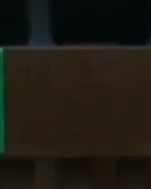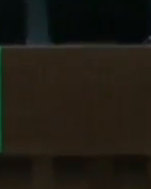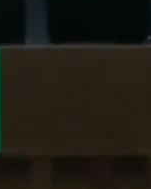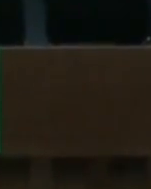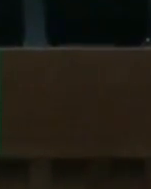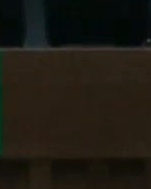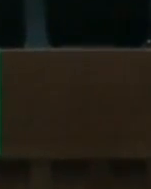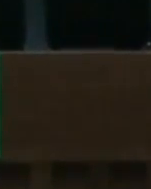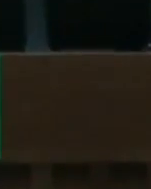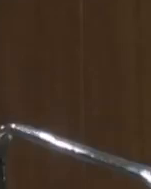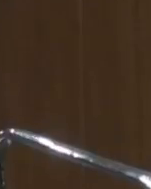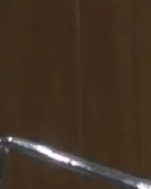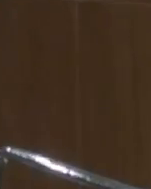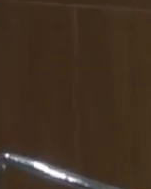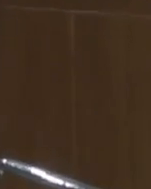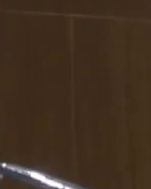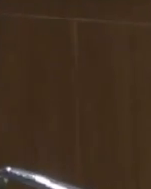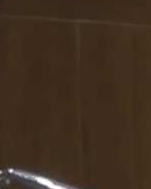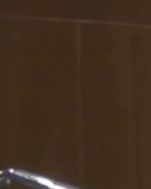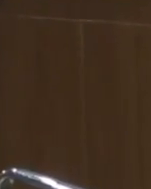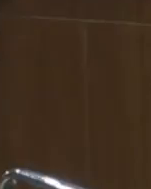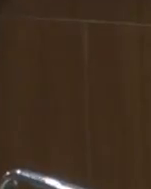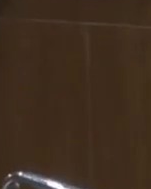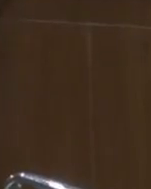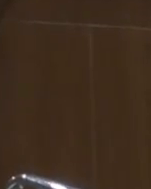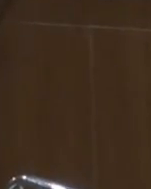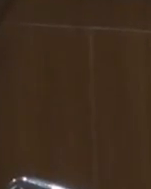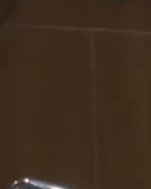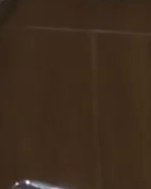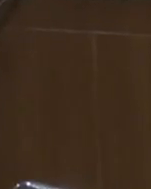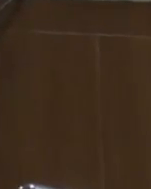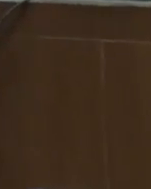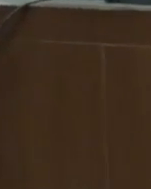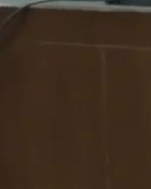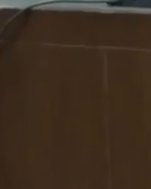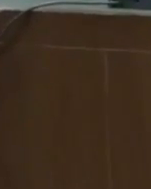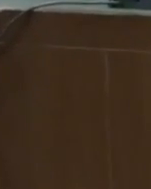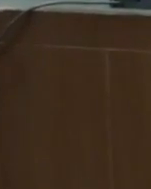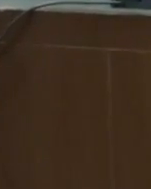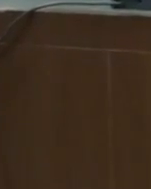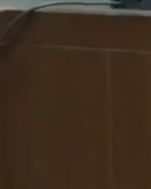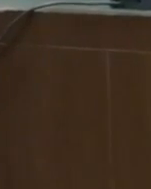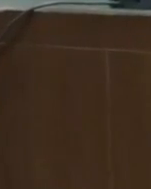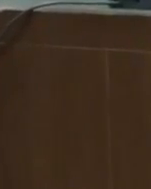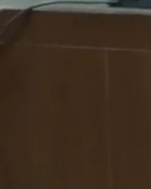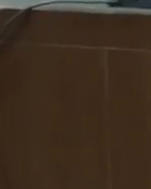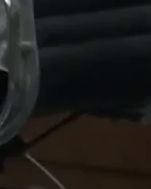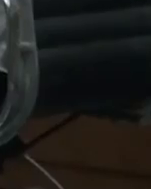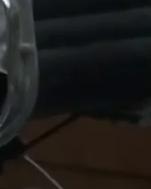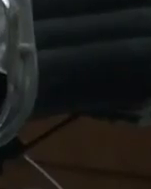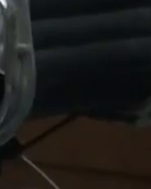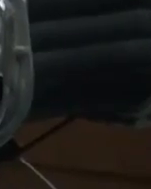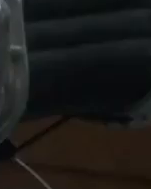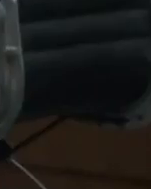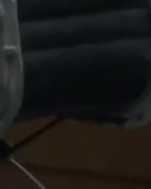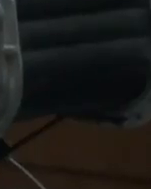harus membayar uang pengganti kerugian negara. Terdakwa Jimmy harus mengganti uang 314,8 miliar rupiah, sementara terdakwa